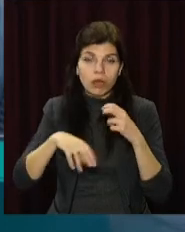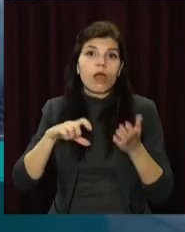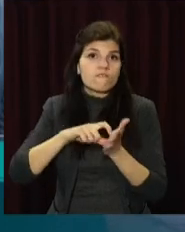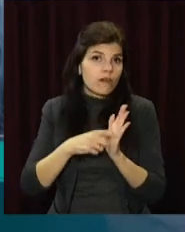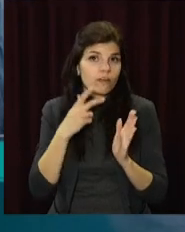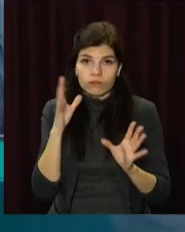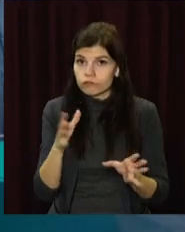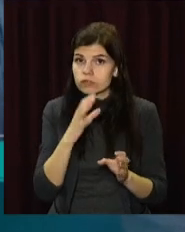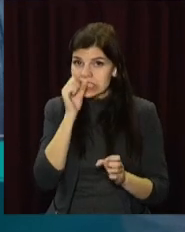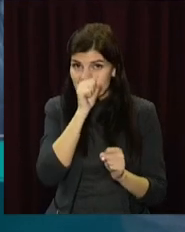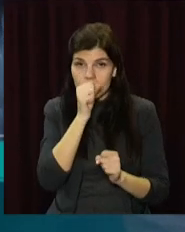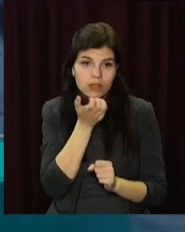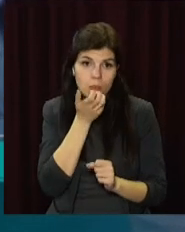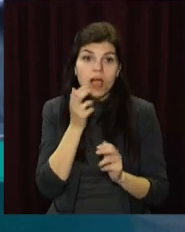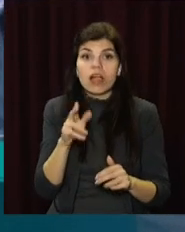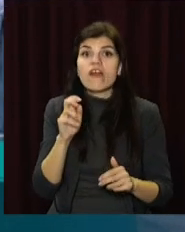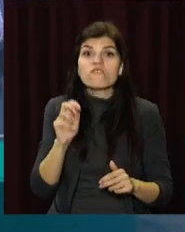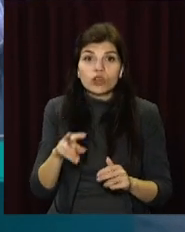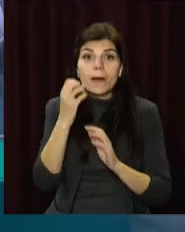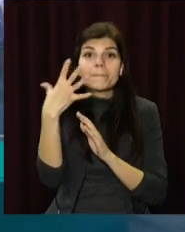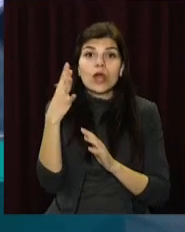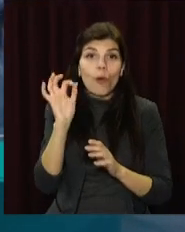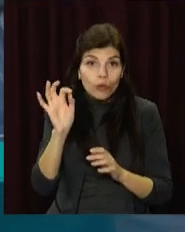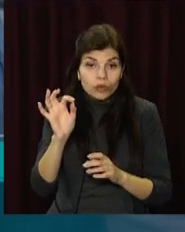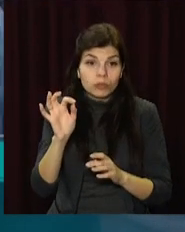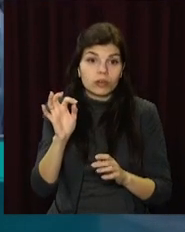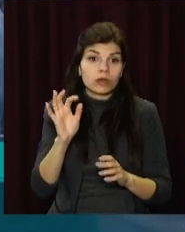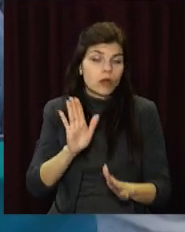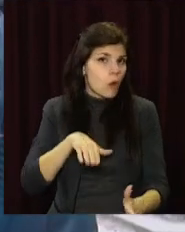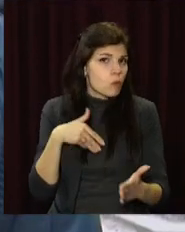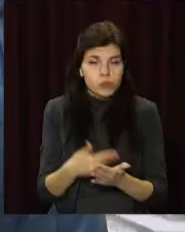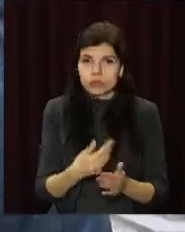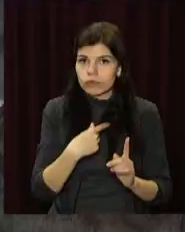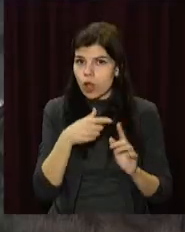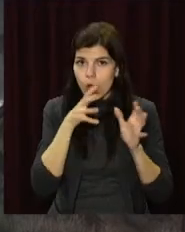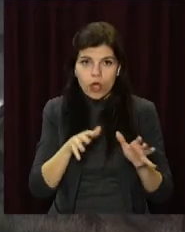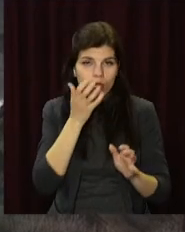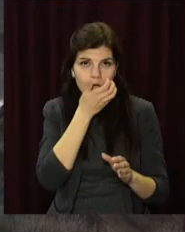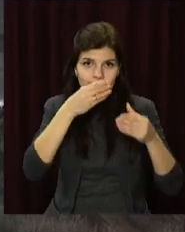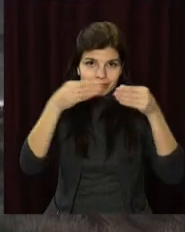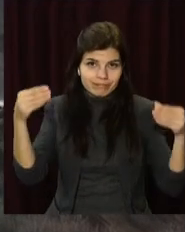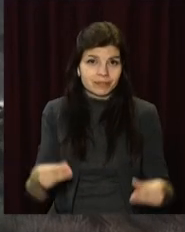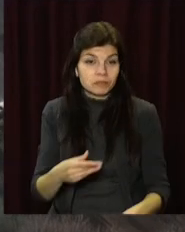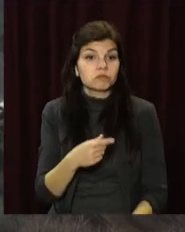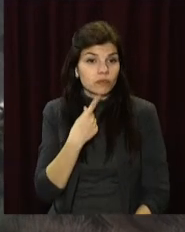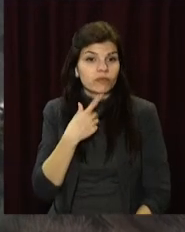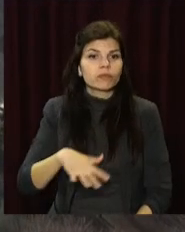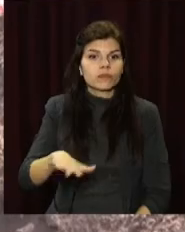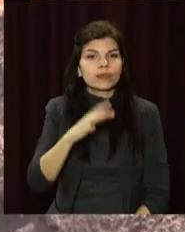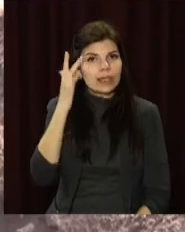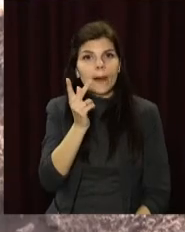было всю зиму. Как включили 15 октября, постоянно у нас было отопление. Загалом у районі соцміста